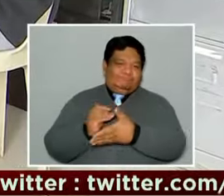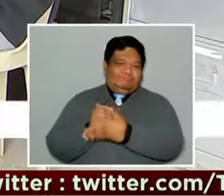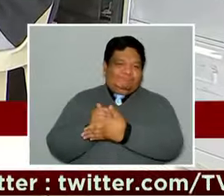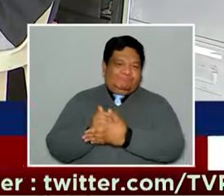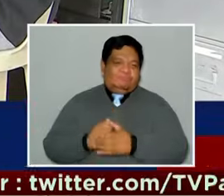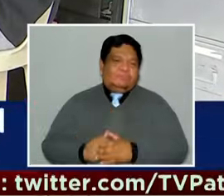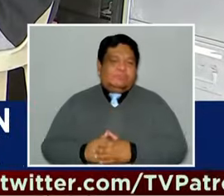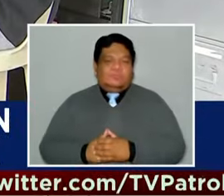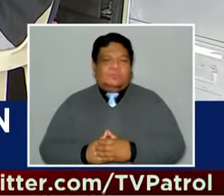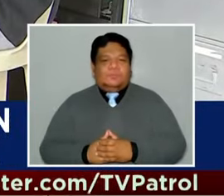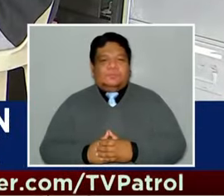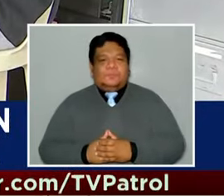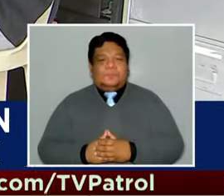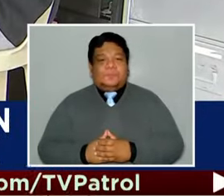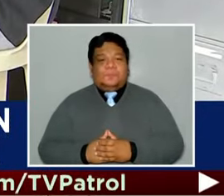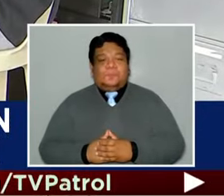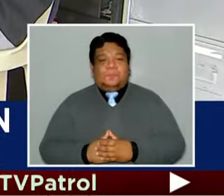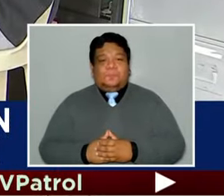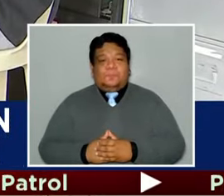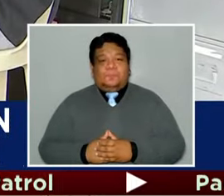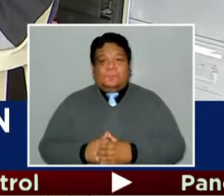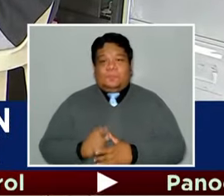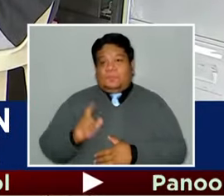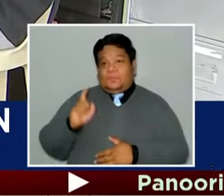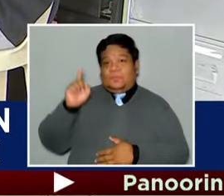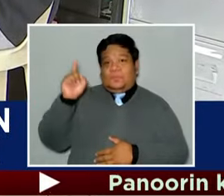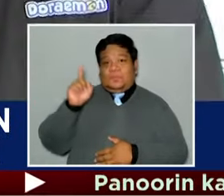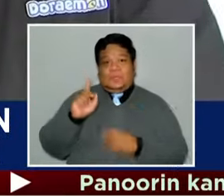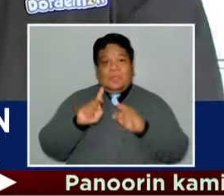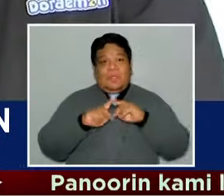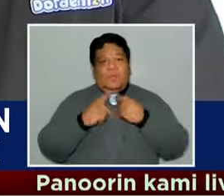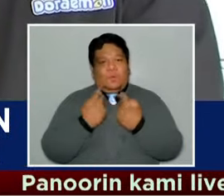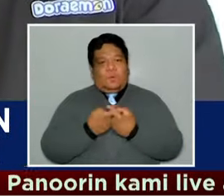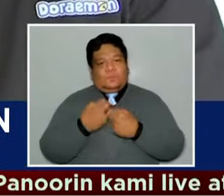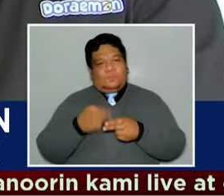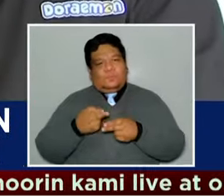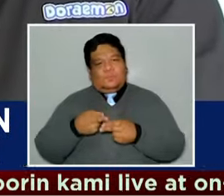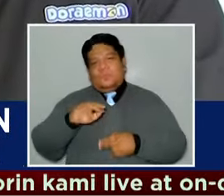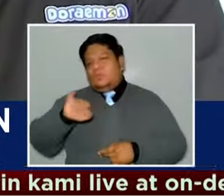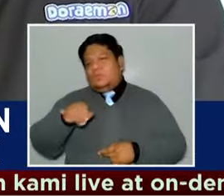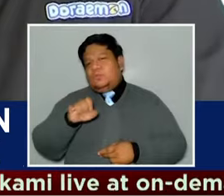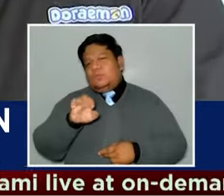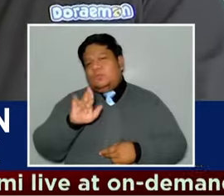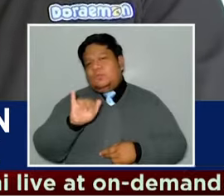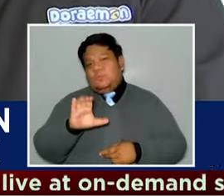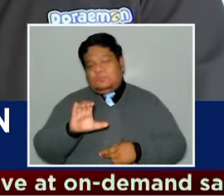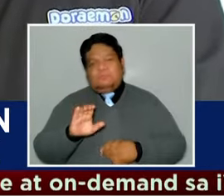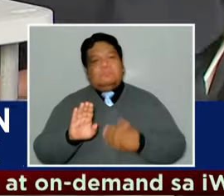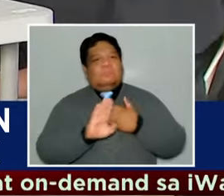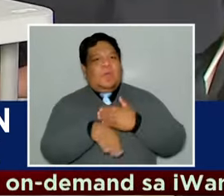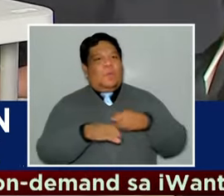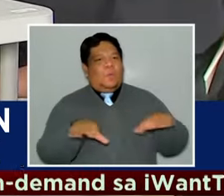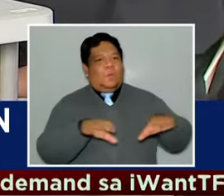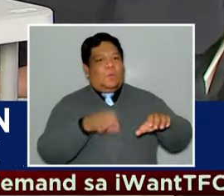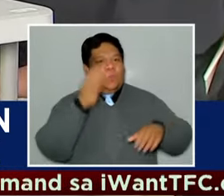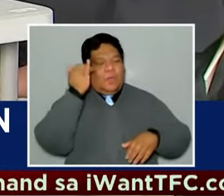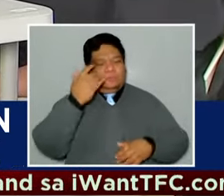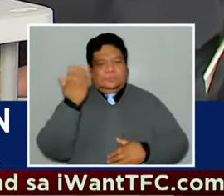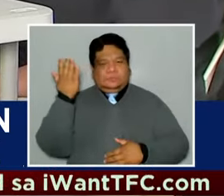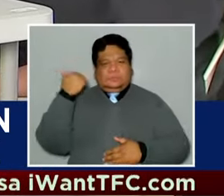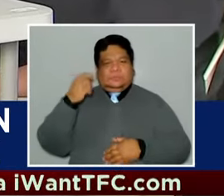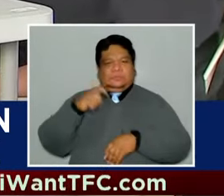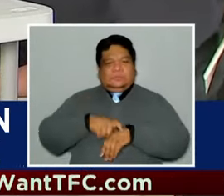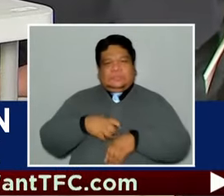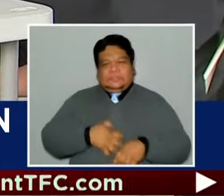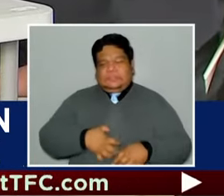Back to work na si Kagawad Jeric ng Barangay Gibraltar, Baguio City, matapos mabawasan ng pananakit ng tiyan dahil sa diarrhea.